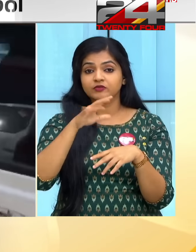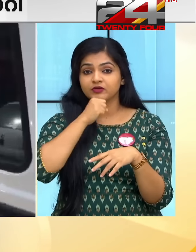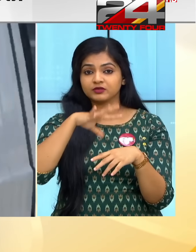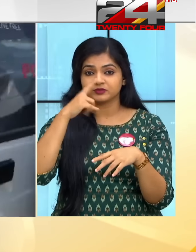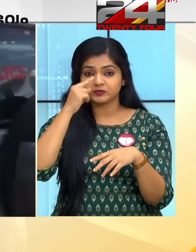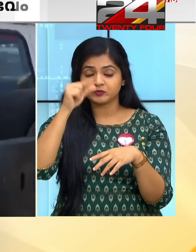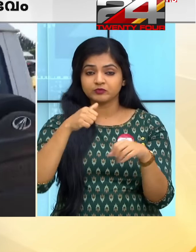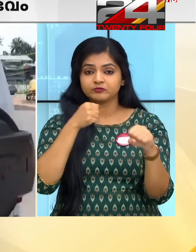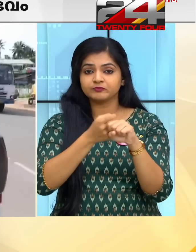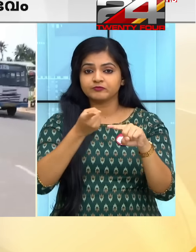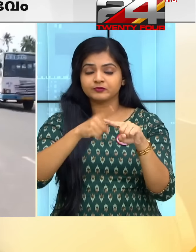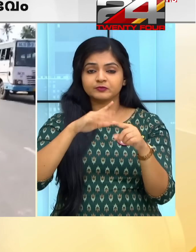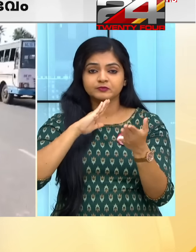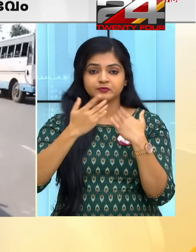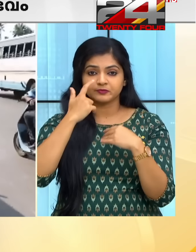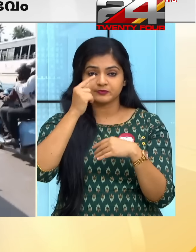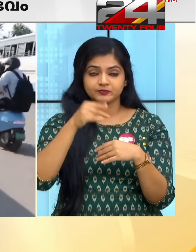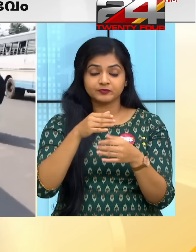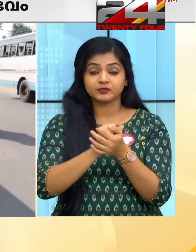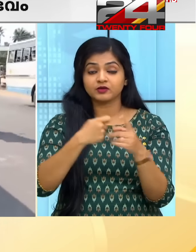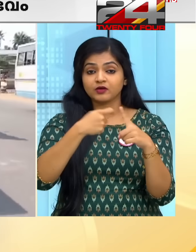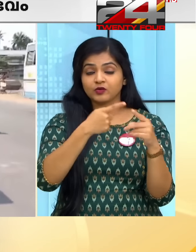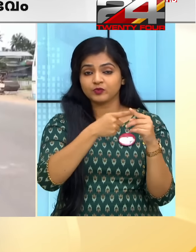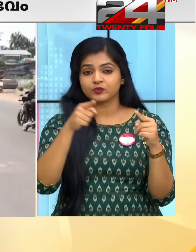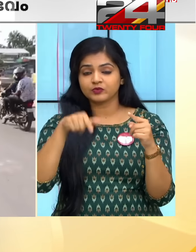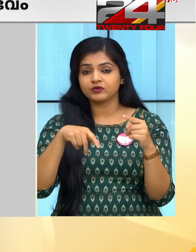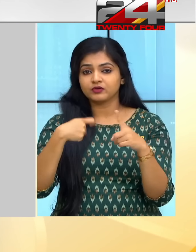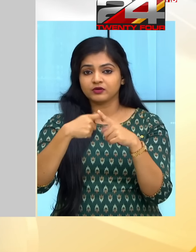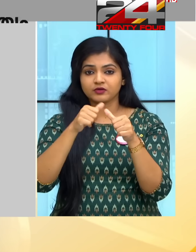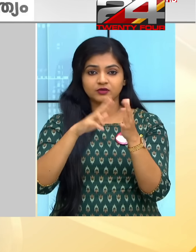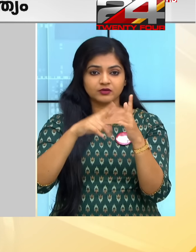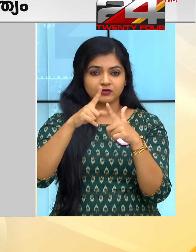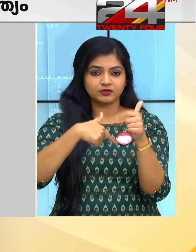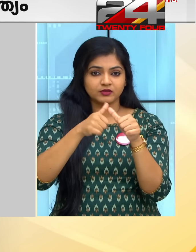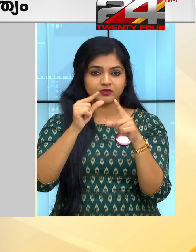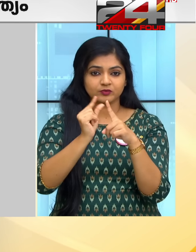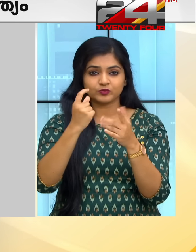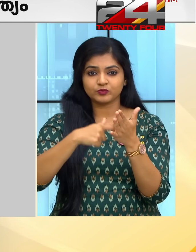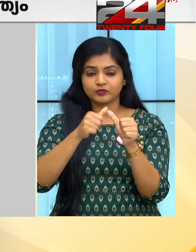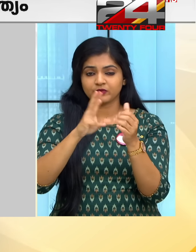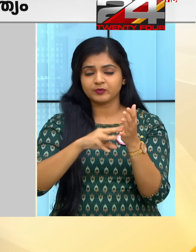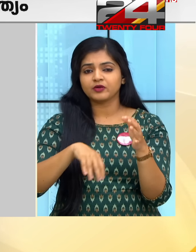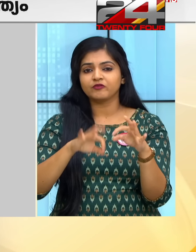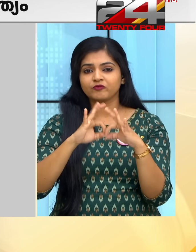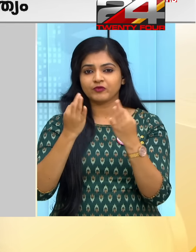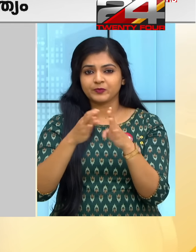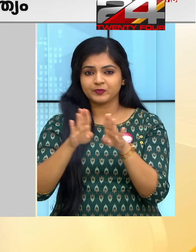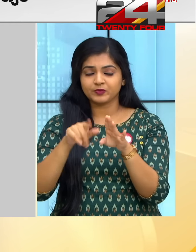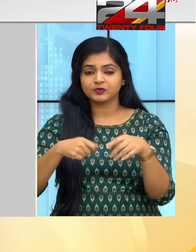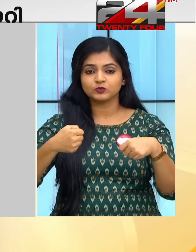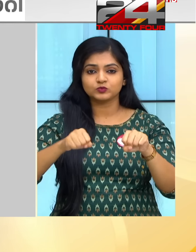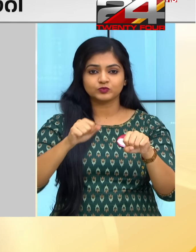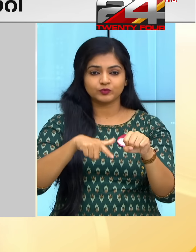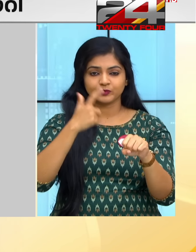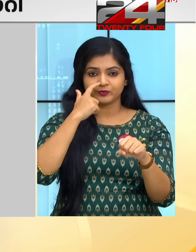അപകടത്തിൽ മരിച്ചത്. കഴക്കൂട്ടം ഭാഗത്തു നിന്നും കണിയാപുരം ഭാഗത്തേക്ക് പോവുകയായിരുന്നു റുക്സാന. ബന്ധുവിനോടൊപ്പം സ്കൂട്ടറിലാണ്